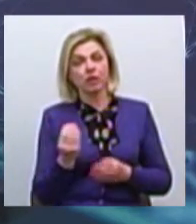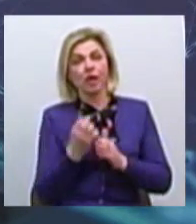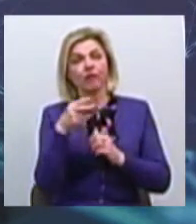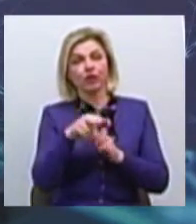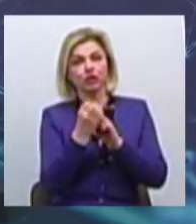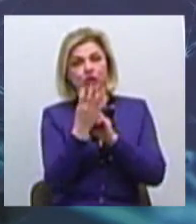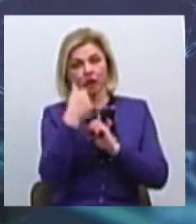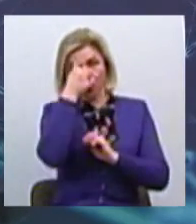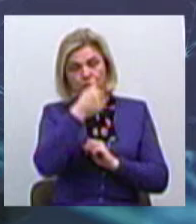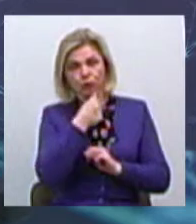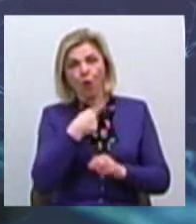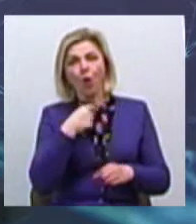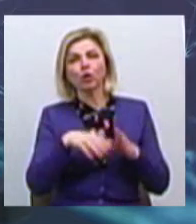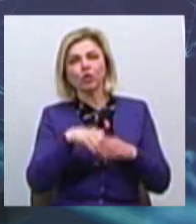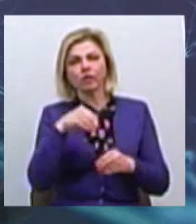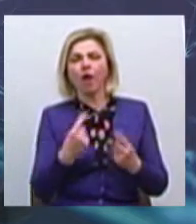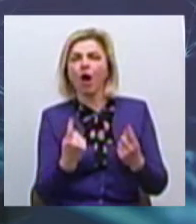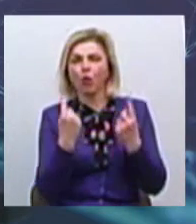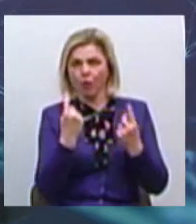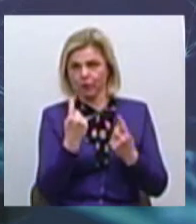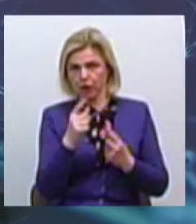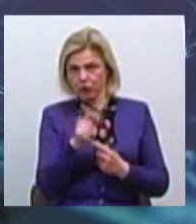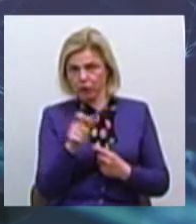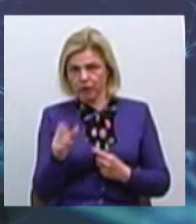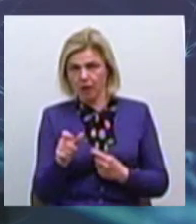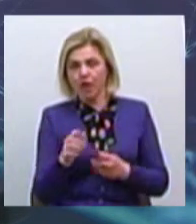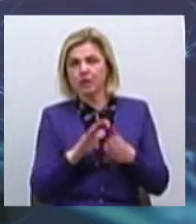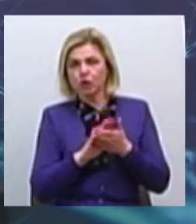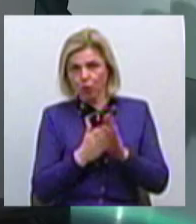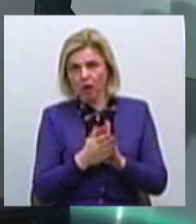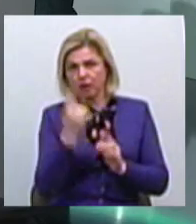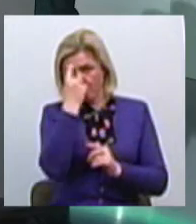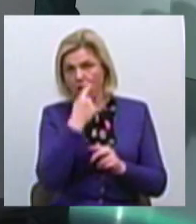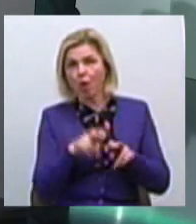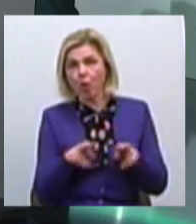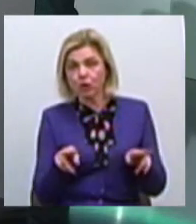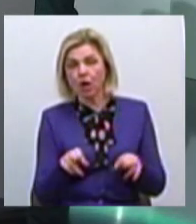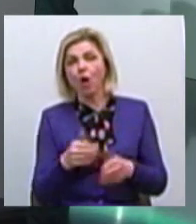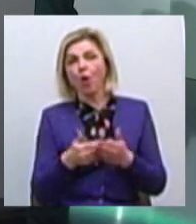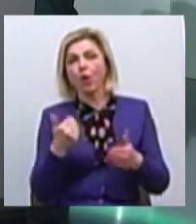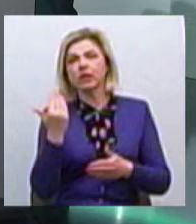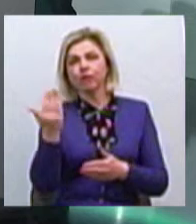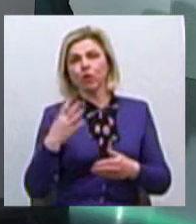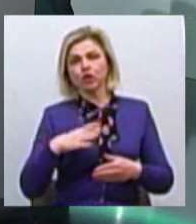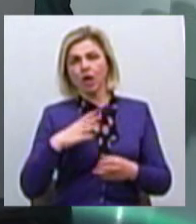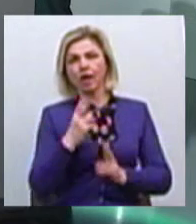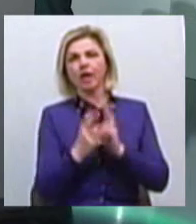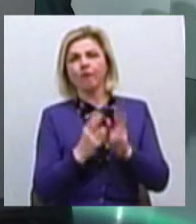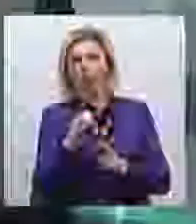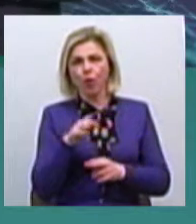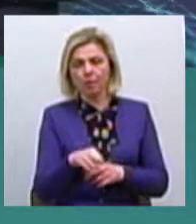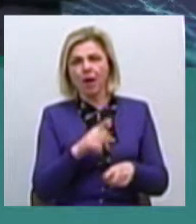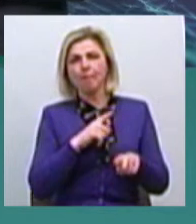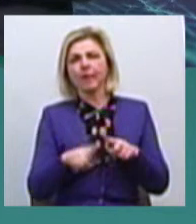году проголосовало огромное число людей. То есть ситуация похожа. И от него ждали реформ, быстрых результатов,